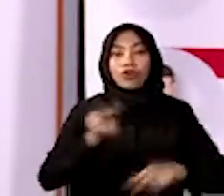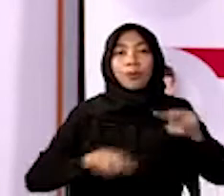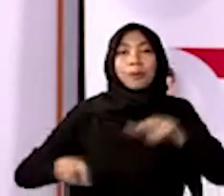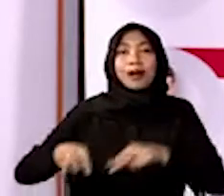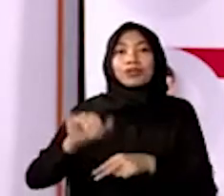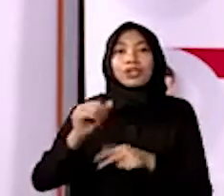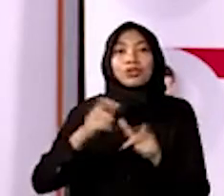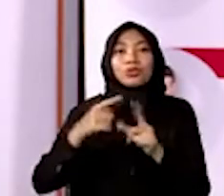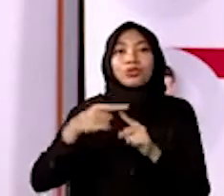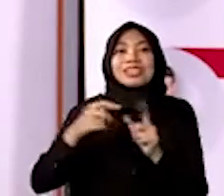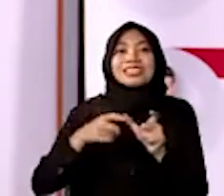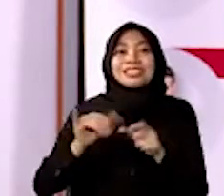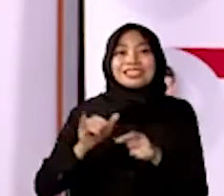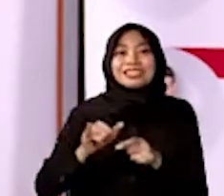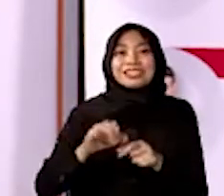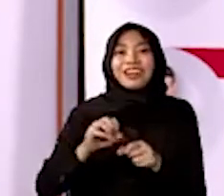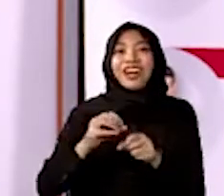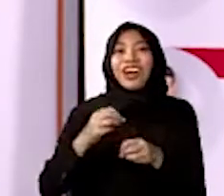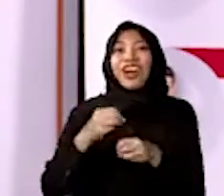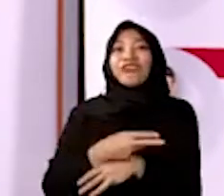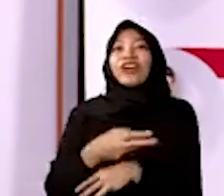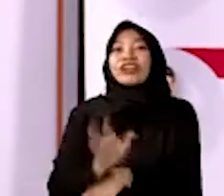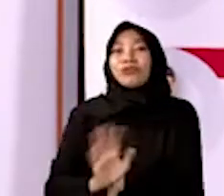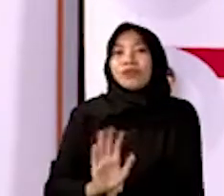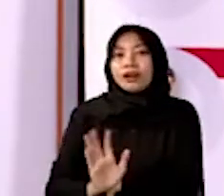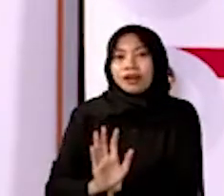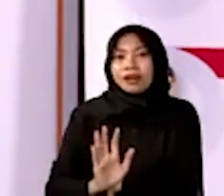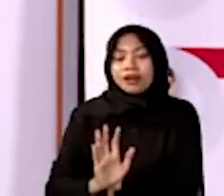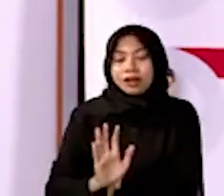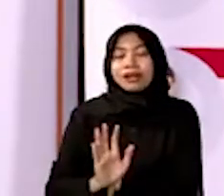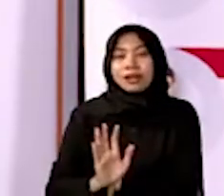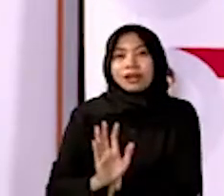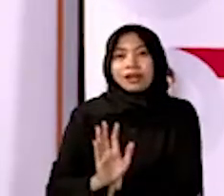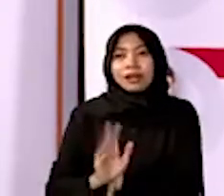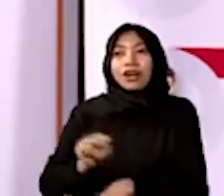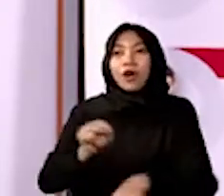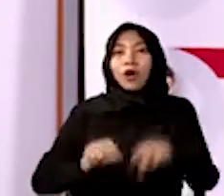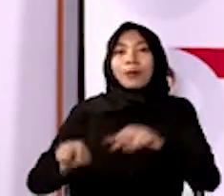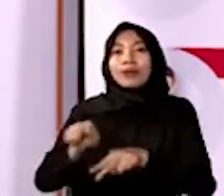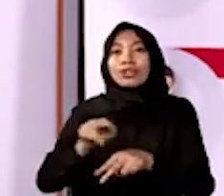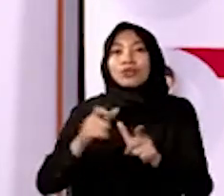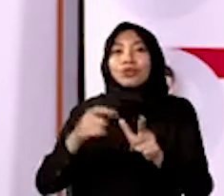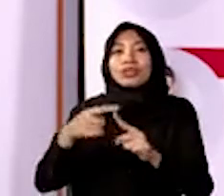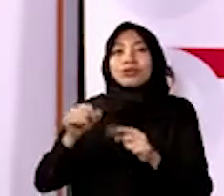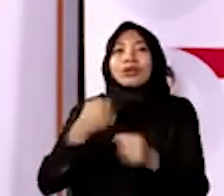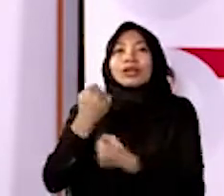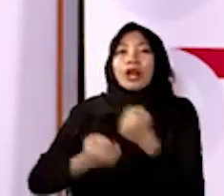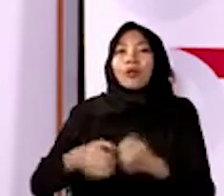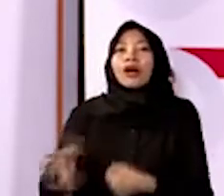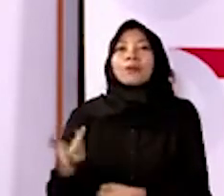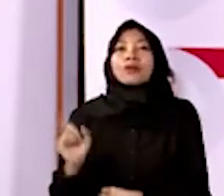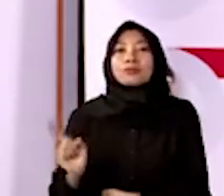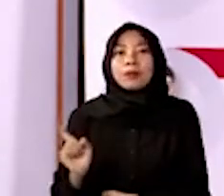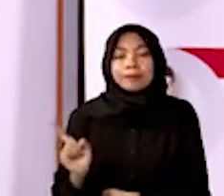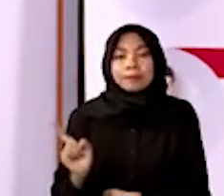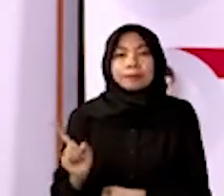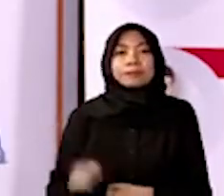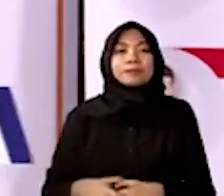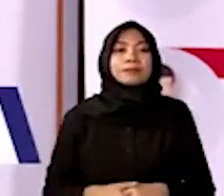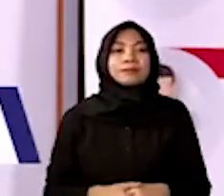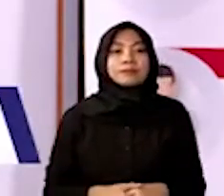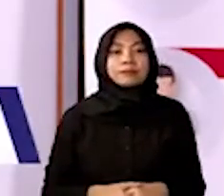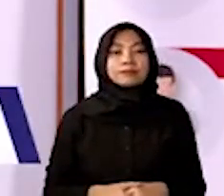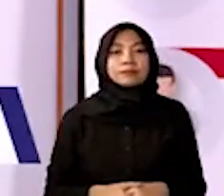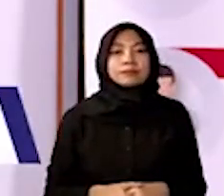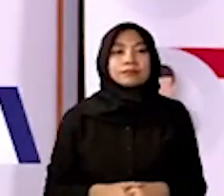eh efektif jadi begini Kenapa kita melakukan operasi yustisi ini kita mengetahui bahwa